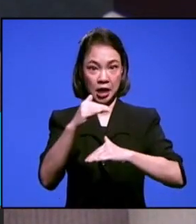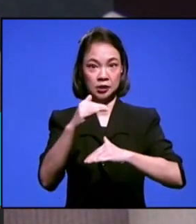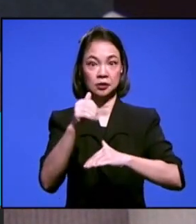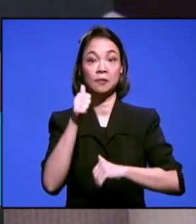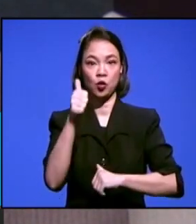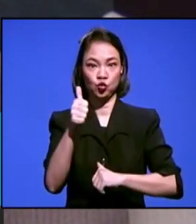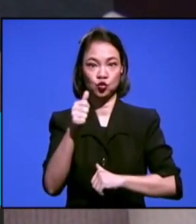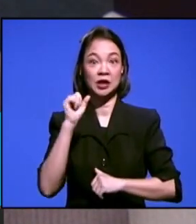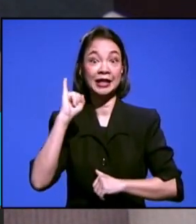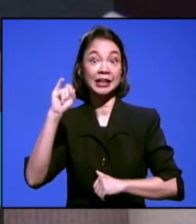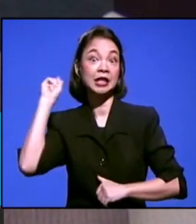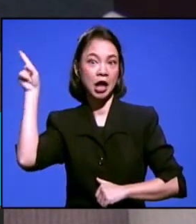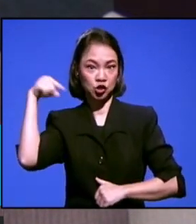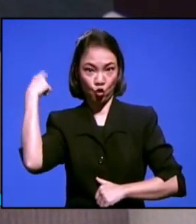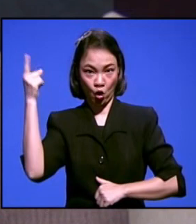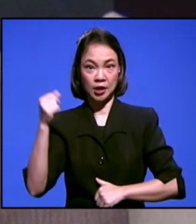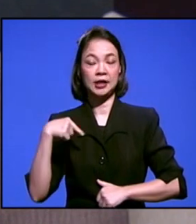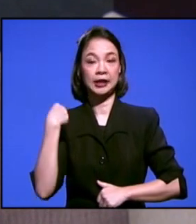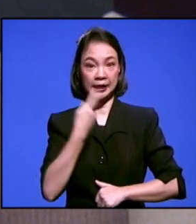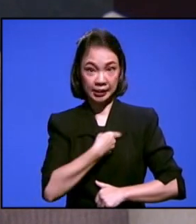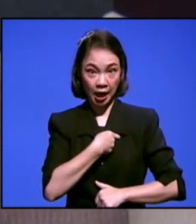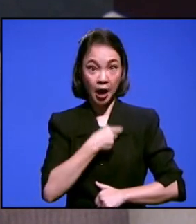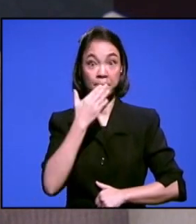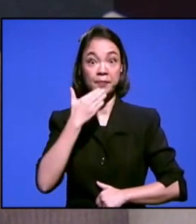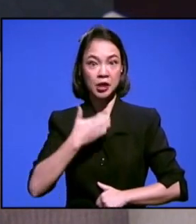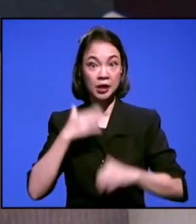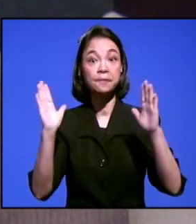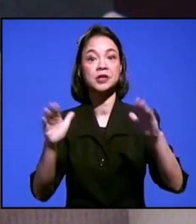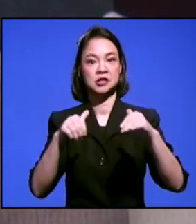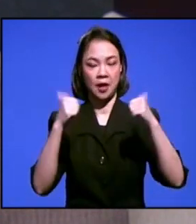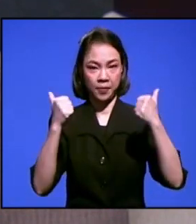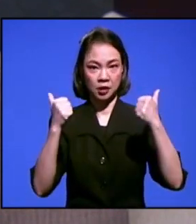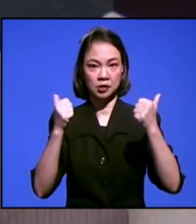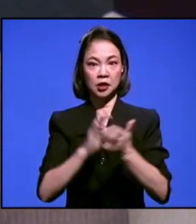internasional. Kita juga memiliki persiapan untuk reagen.